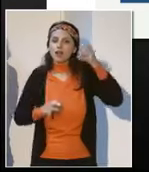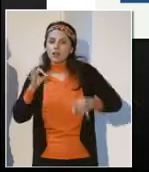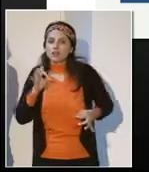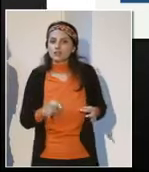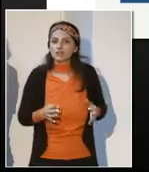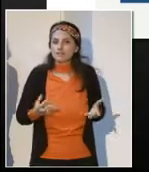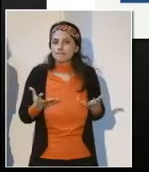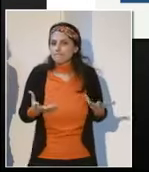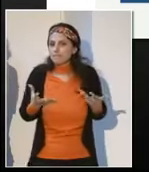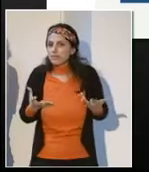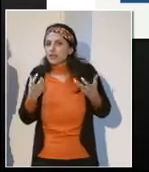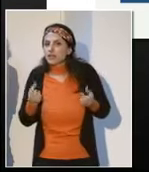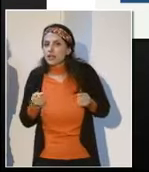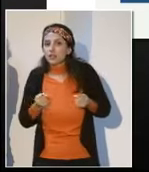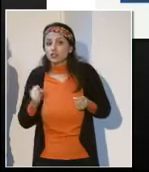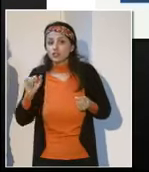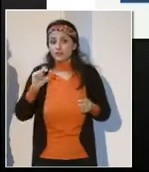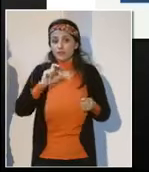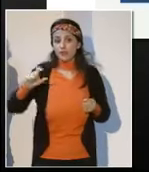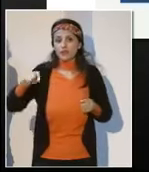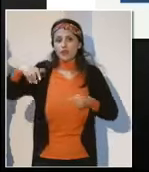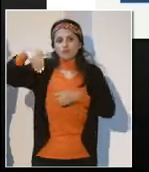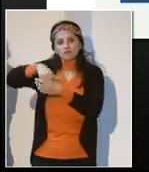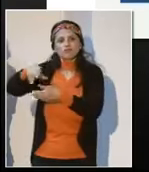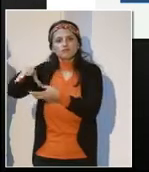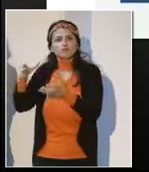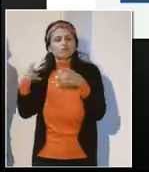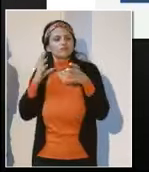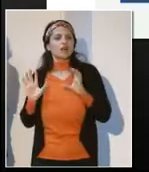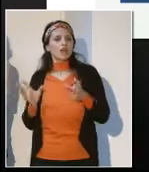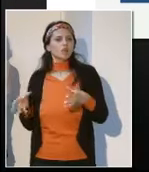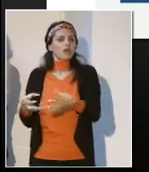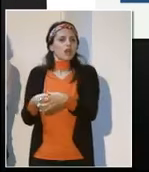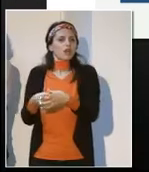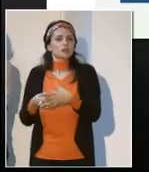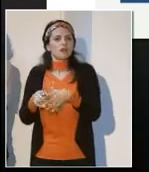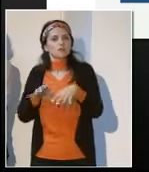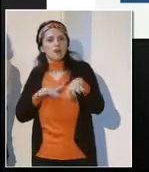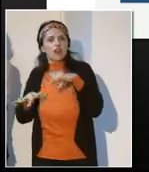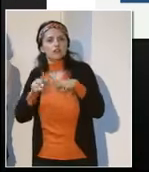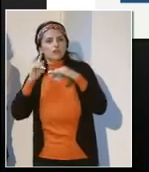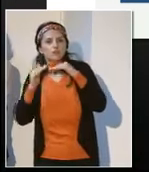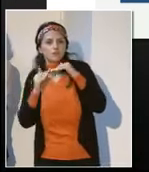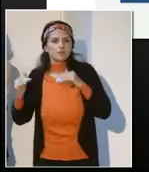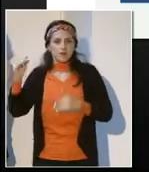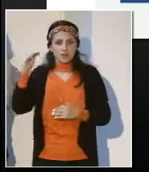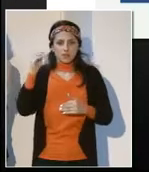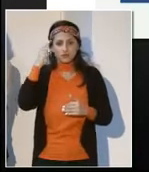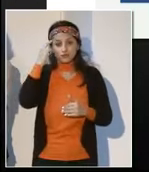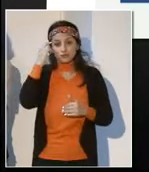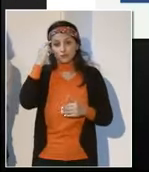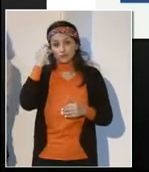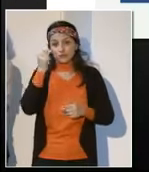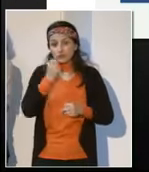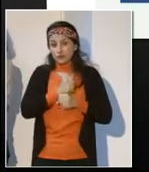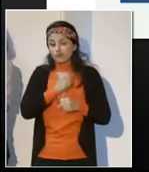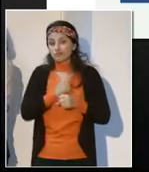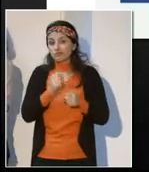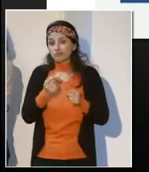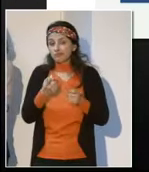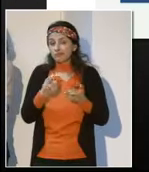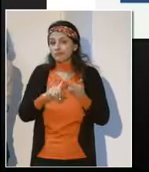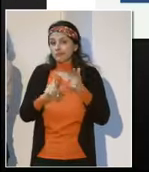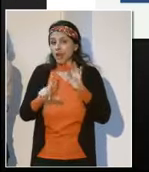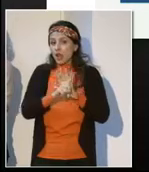fost management tool si implementarea legii legislatiei in egala masura pentru ca vrem sa ne